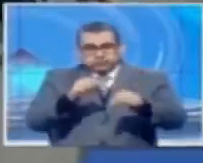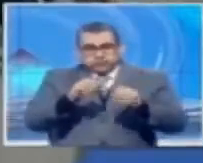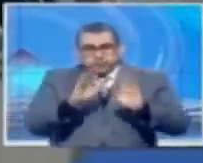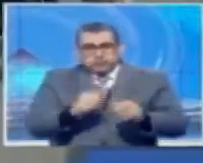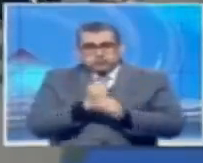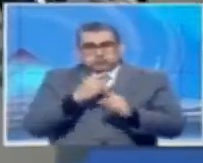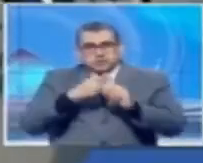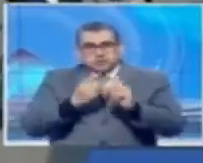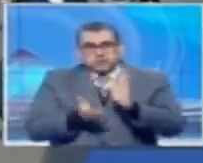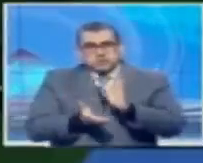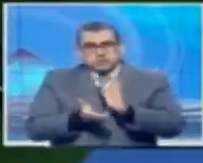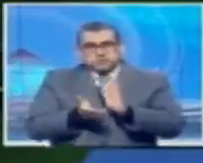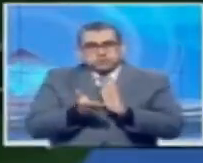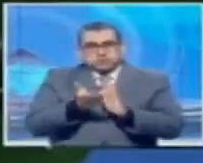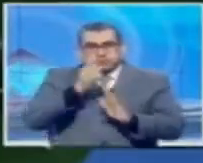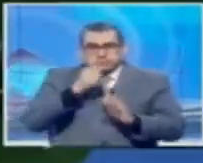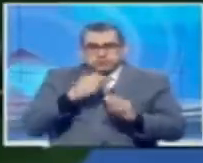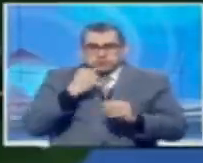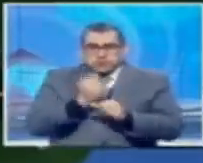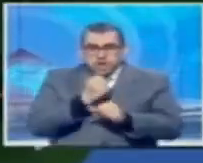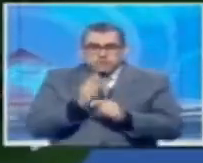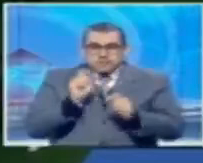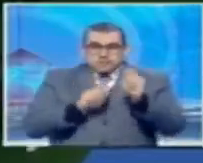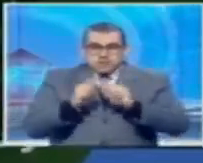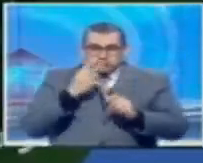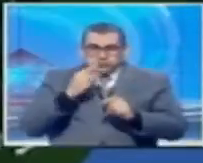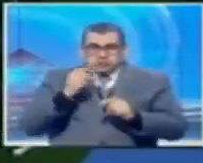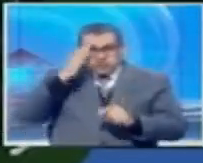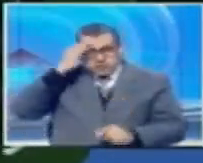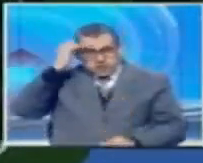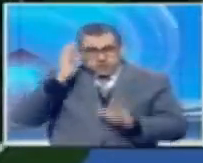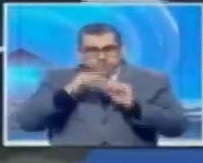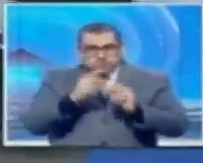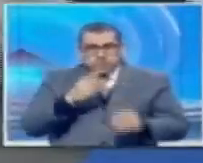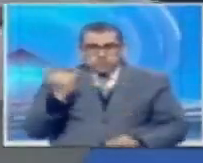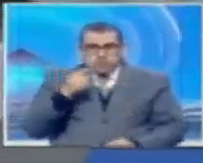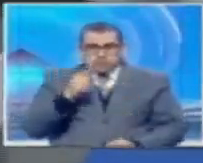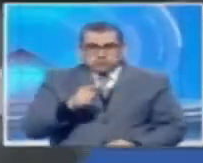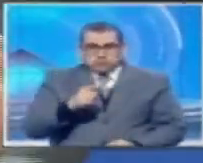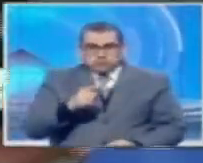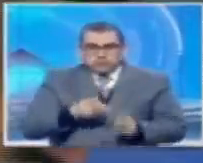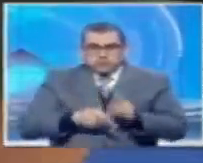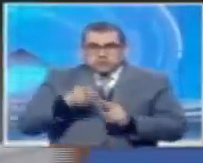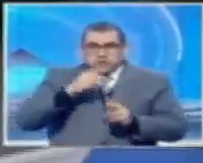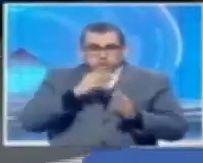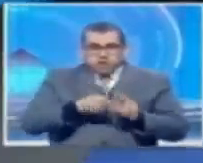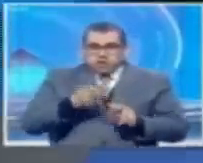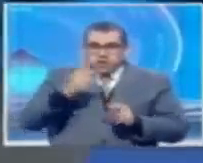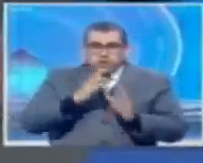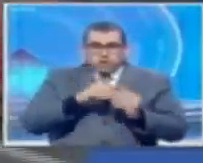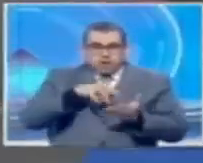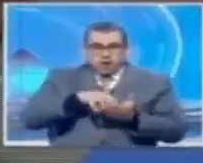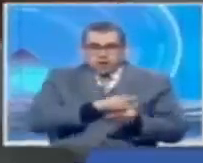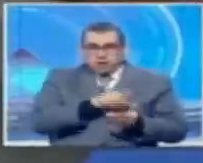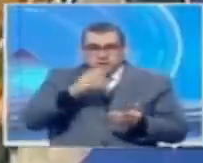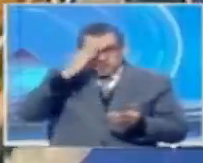النمو اللي بيشهدها القطاع الصناعي خاصه في صعيد مصر. الهجره العكسيه اللي كانت موجوده